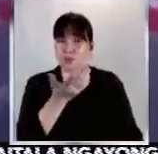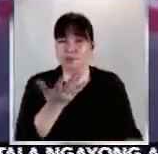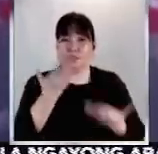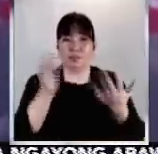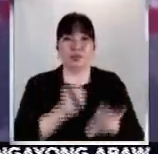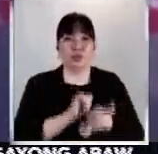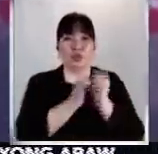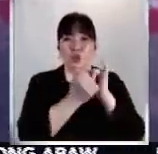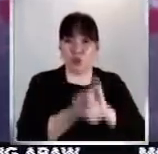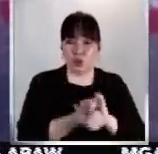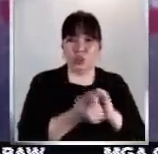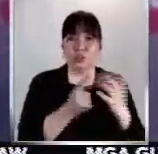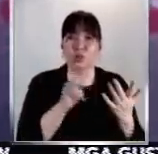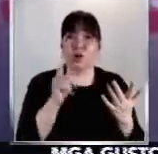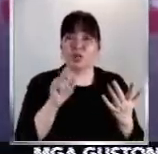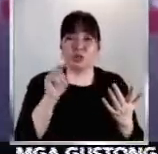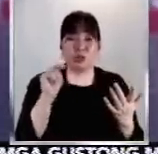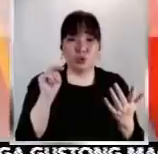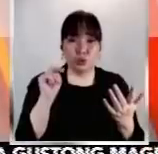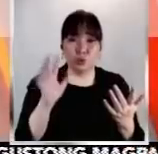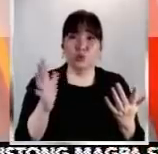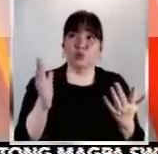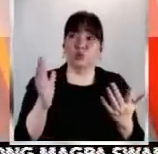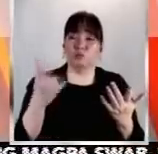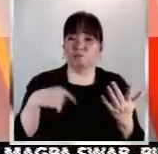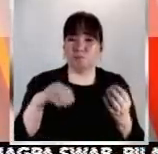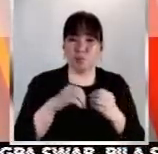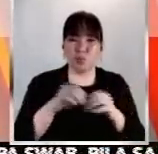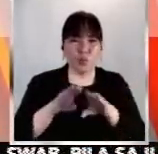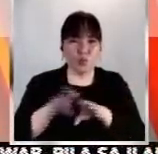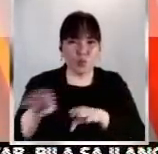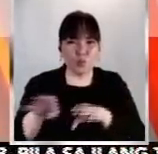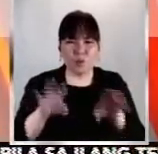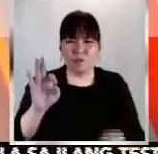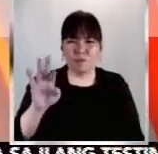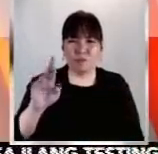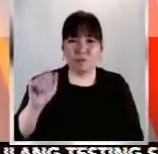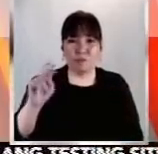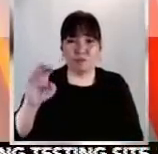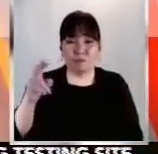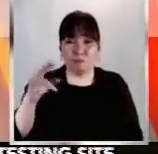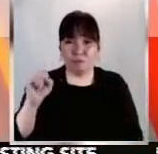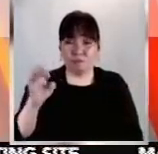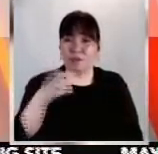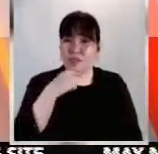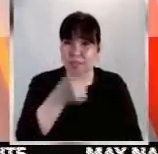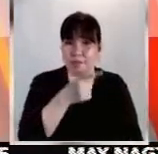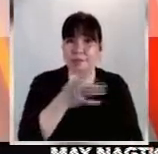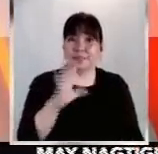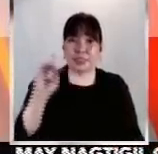sa renewal of legislative franchises. Ayon kay Drilo, nakasaad po yan mismo sa position paper ng Department of